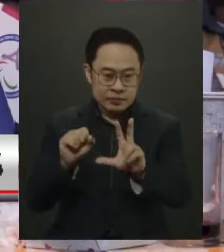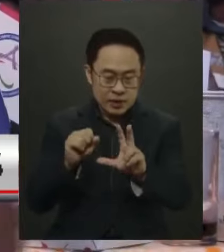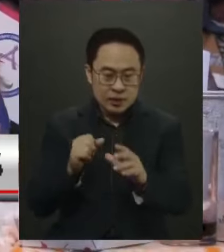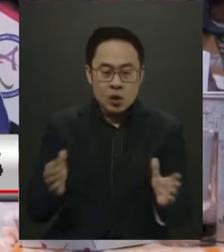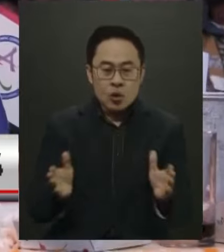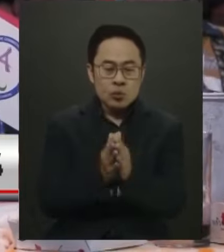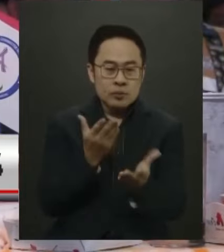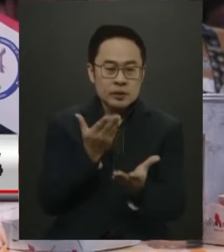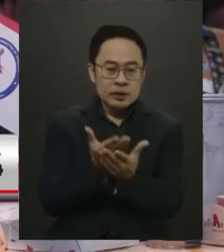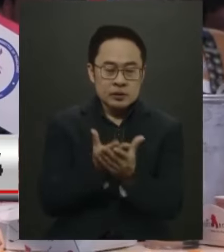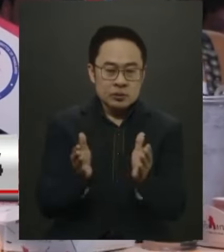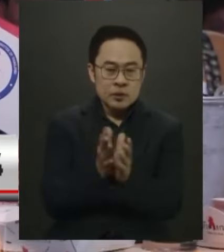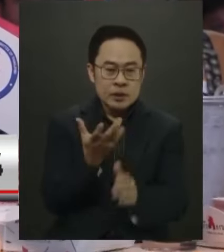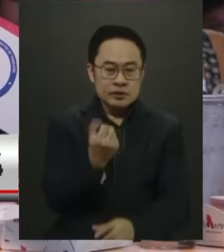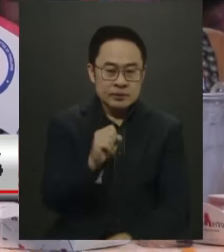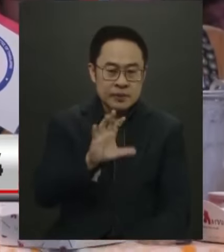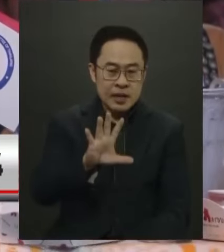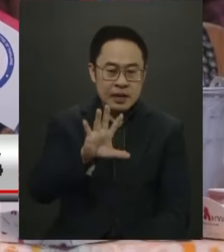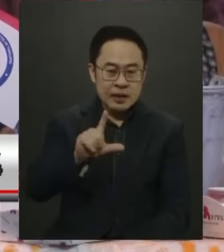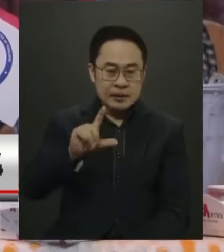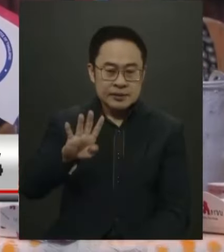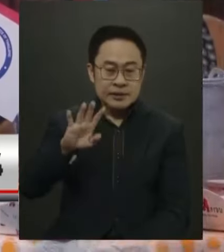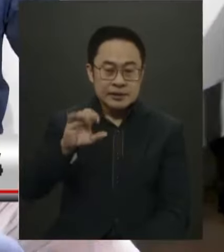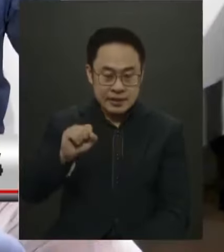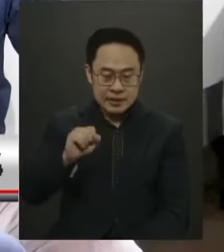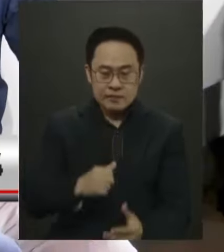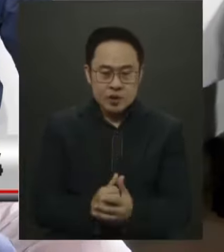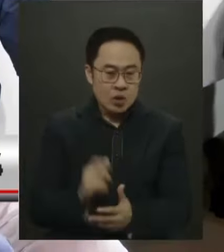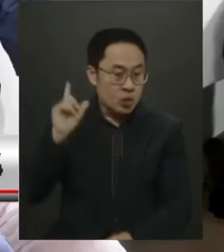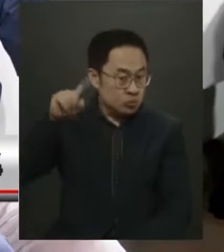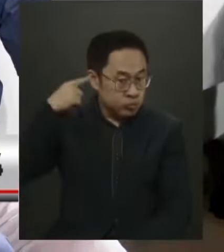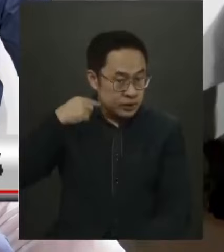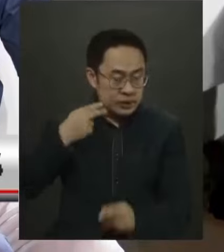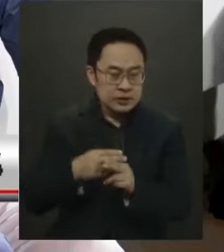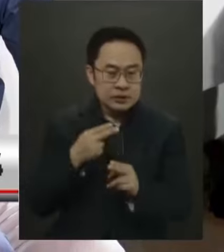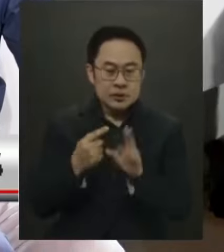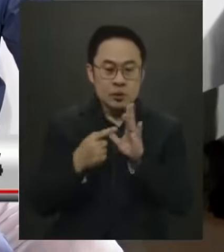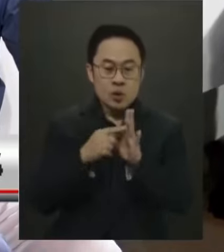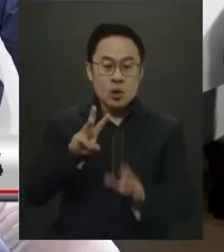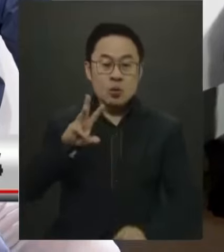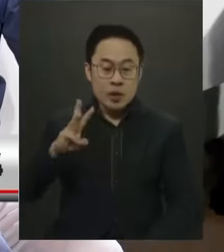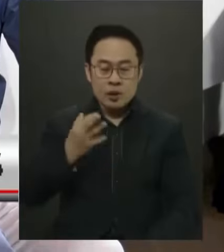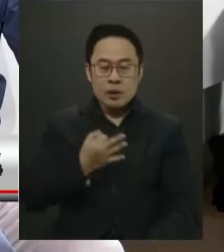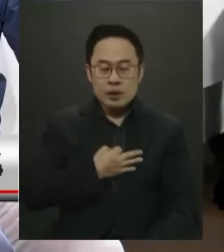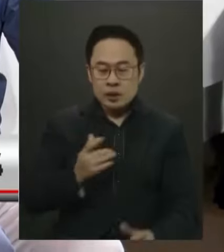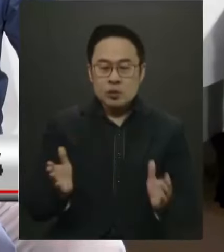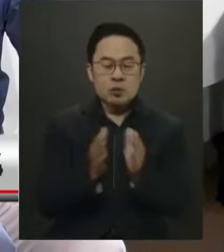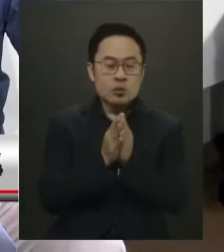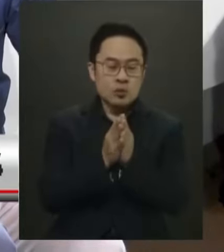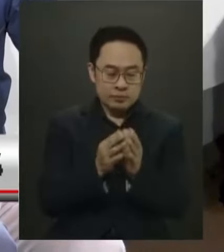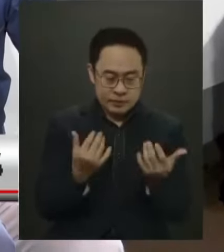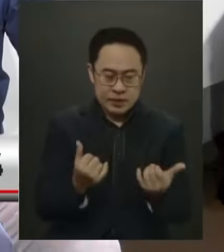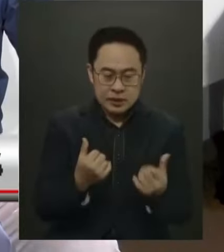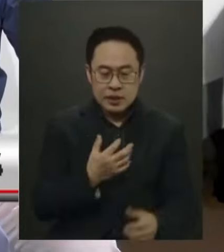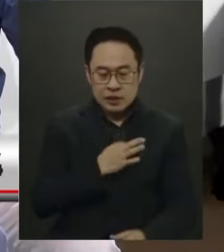มแล้ว 15,400,000 บาทนะคะโดยพี่แววสายสุนีจะนะค่ะนักกีฬาประวัติศาสตร์เจ้าของ3เหรียญท